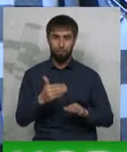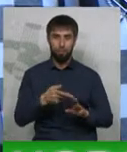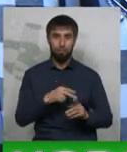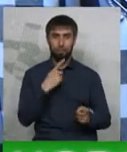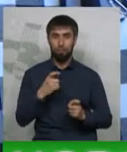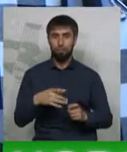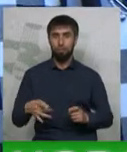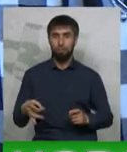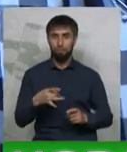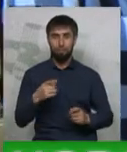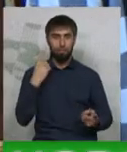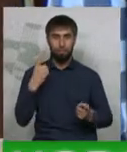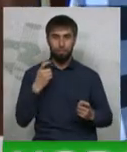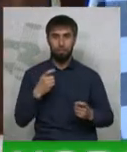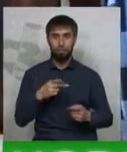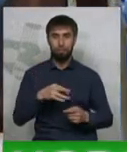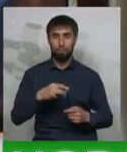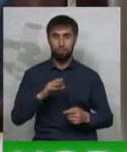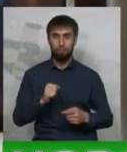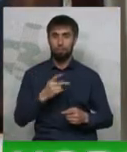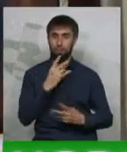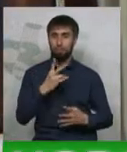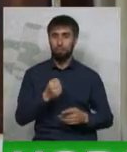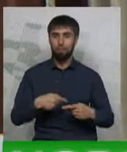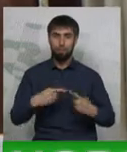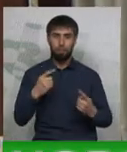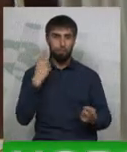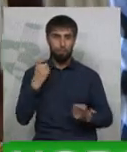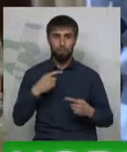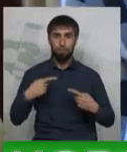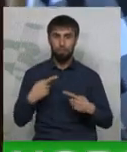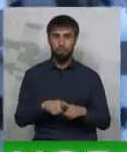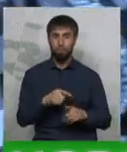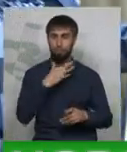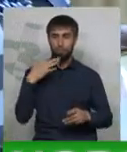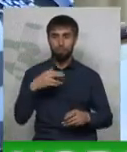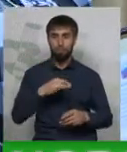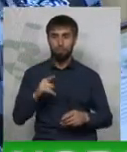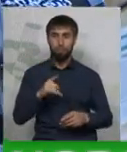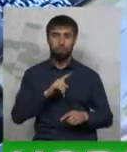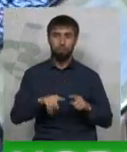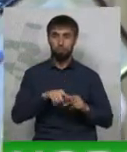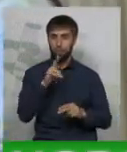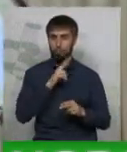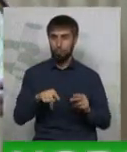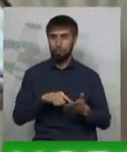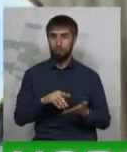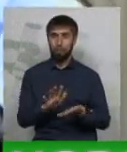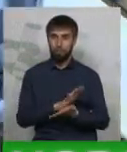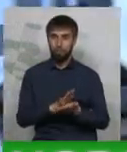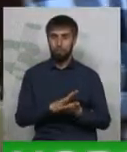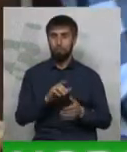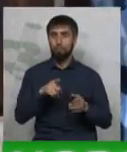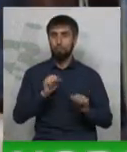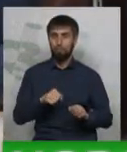укрепление регионального информационного пространства. Несмотря на развитие информационных технологий и многие прогнозы о скором исчезновении печатных СМИ, вы